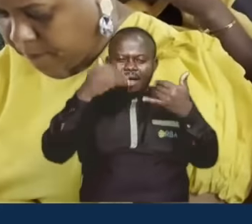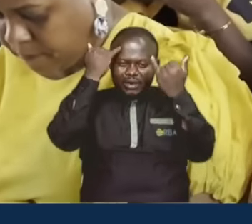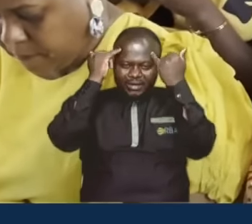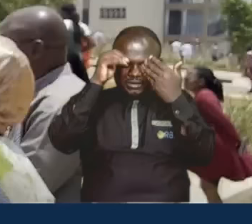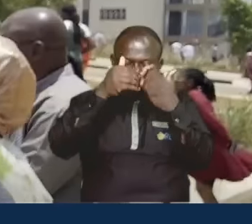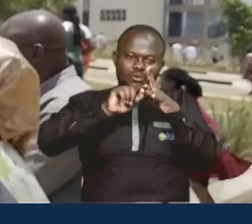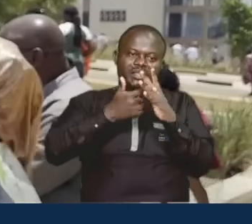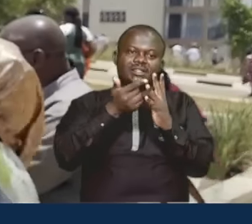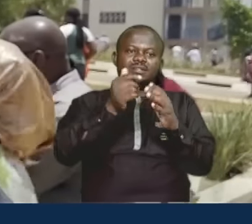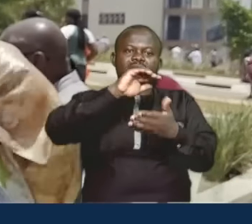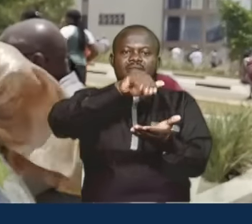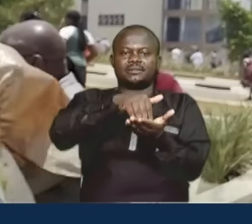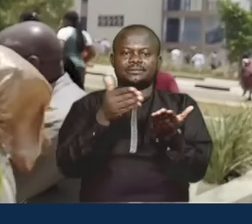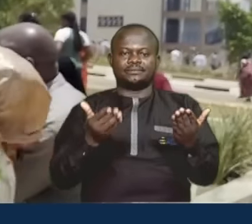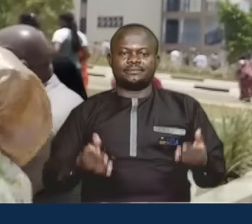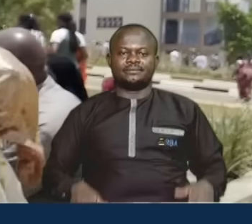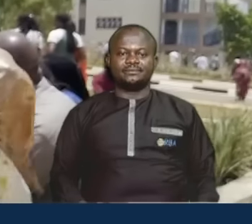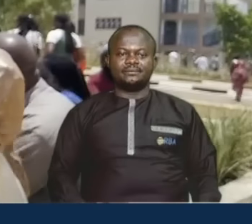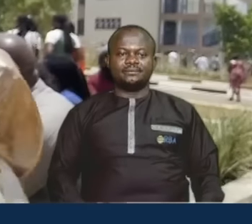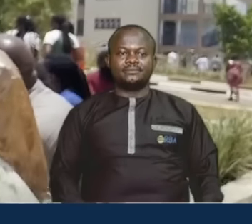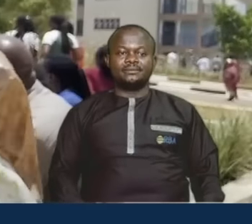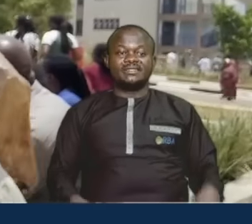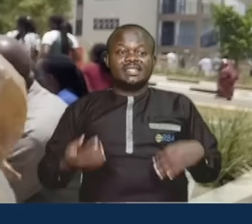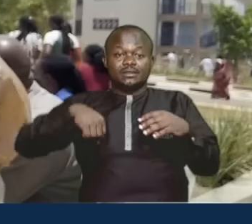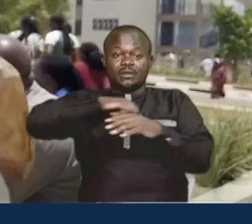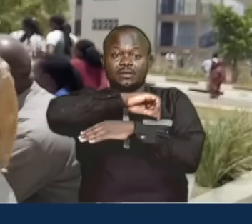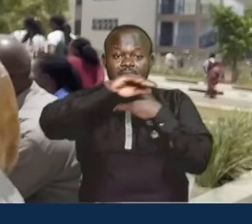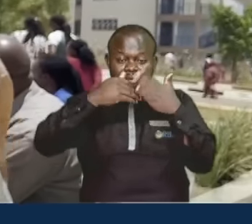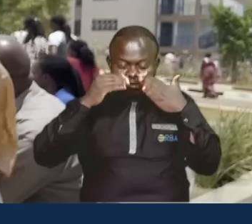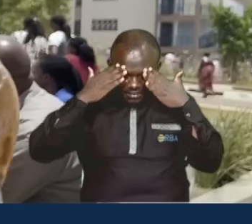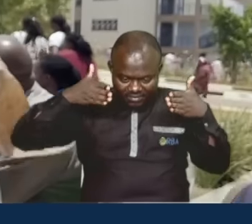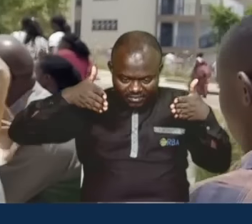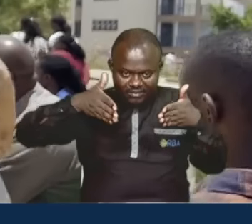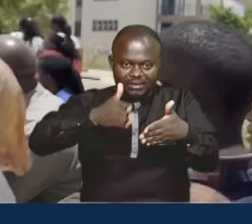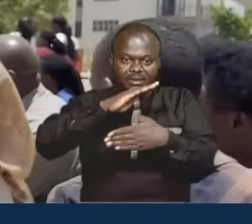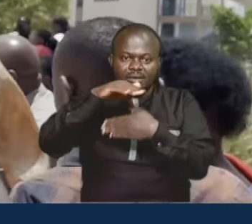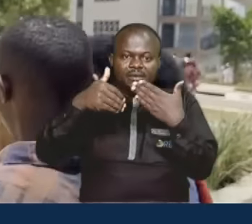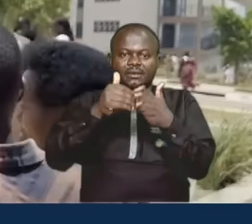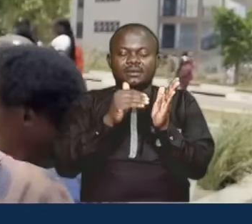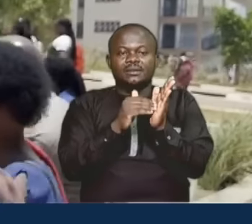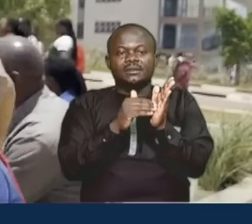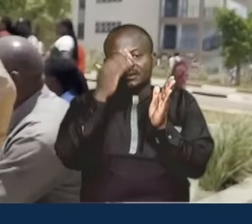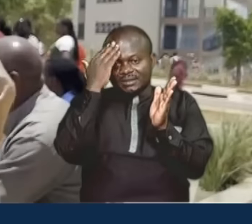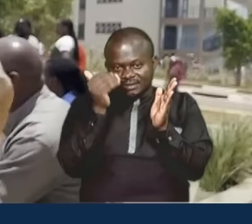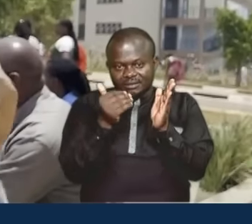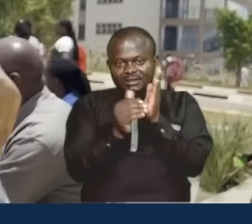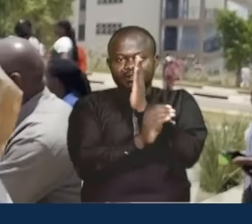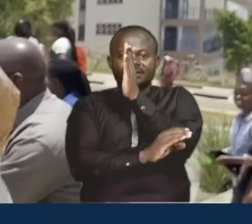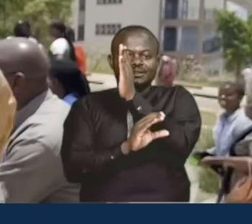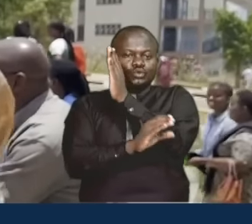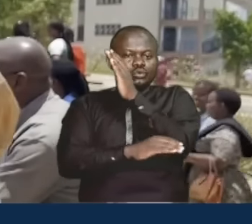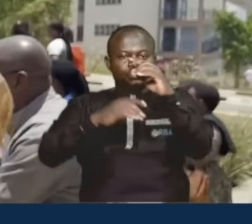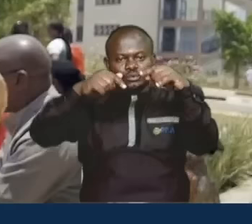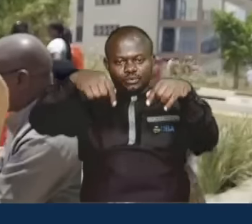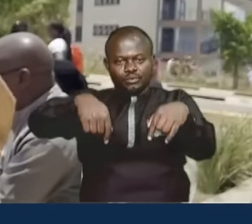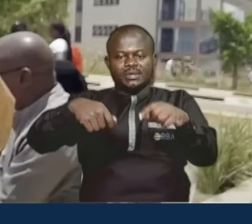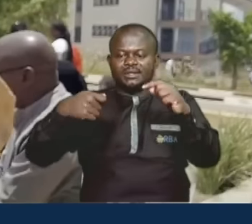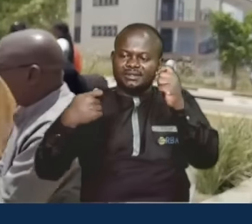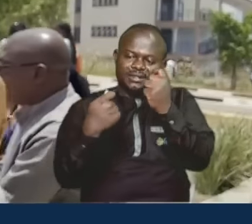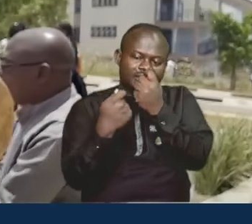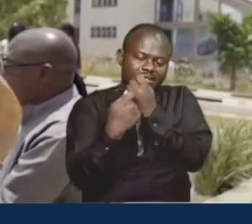gushinga iki kigo icyo igihugu kibanzeho na leta byari kugira ngo iki gihugu